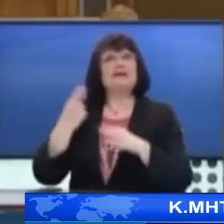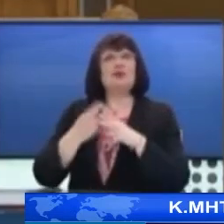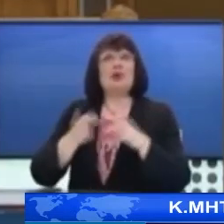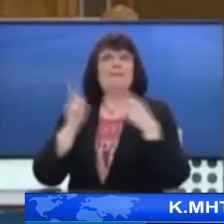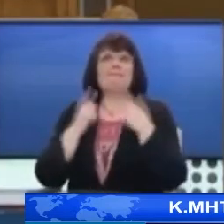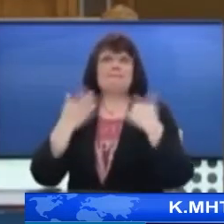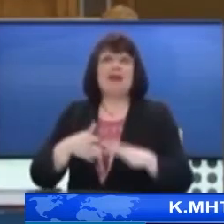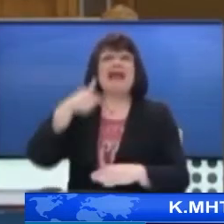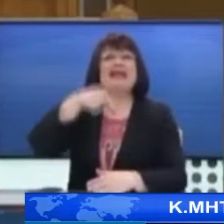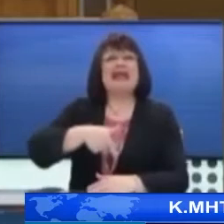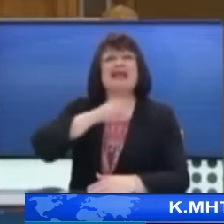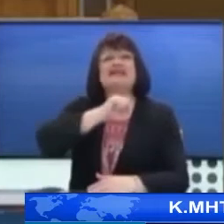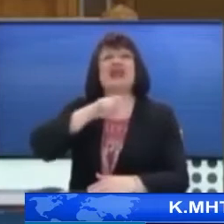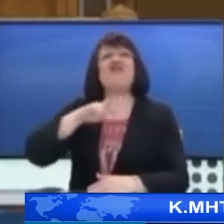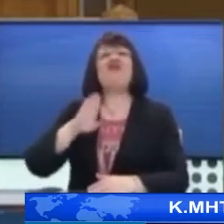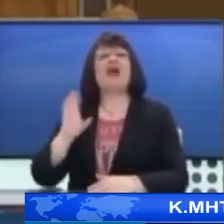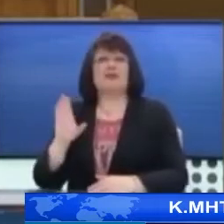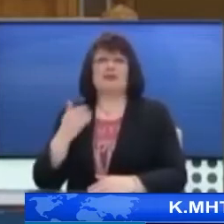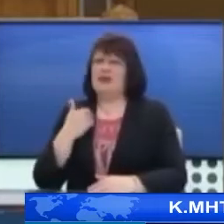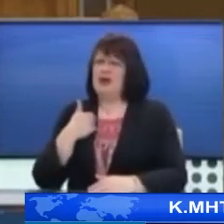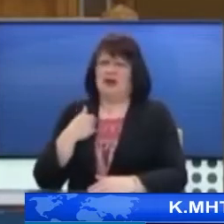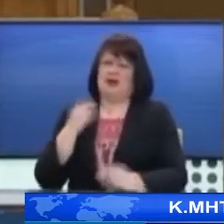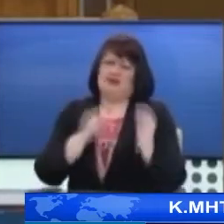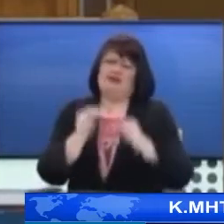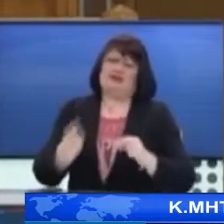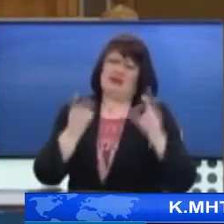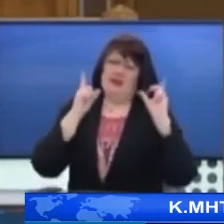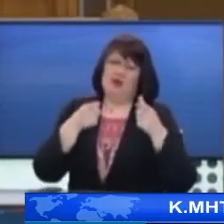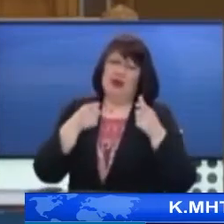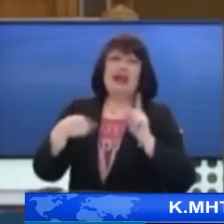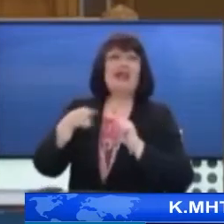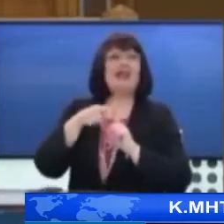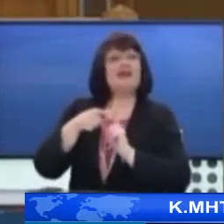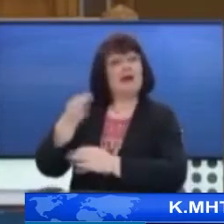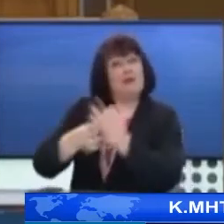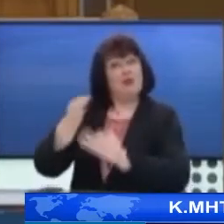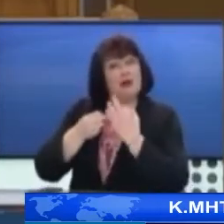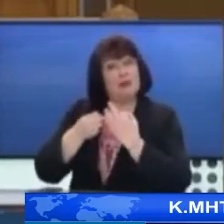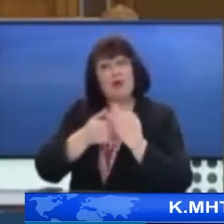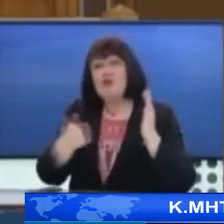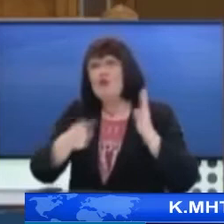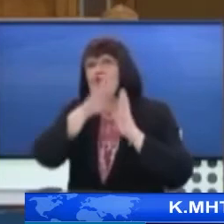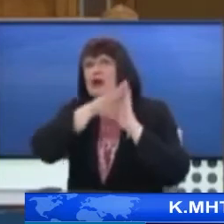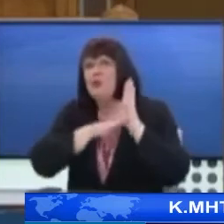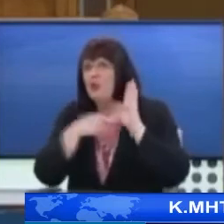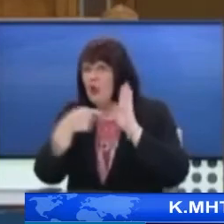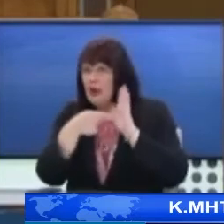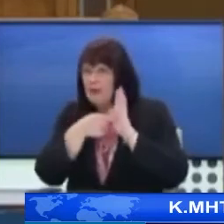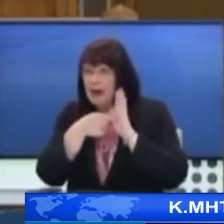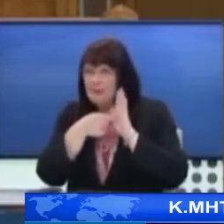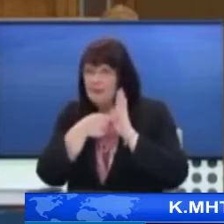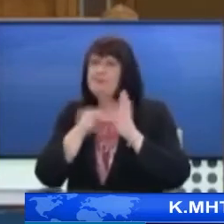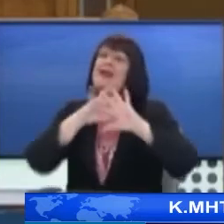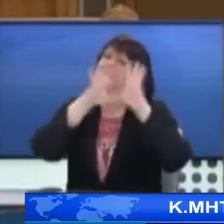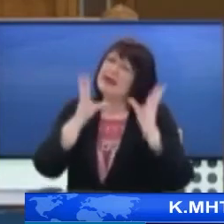συνάντηση που είχαμε τον πρόεδρο της ΓΕΣΕΒΕ, ο οποίος δεν προέρχεται από το δικό μας χώρο, άκουσα μόνο θετικά σχόλια, όχι μόνο για το πρόγραμμα αυτό, αλλά